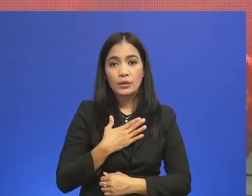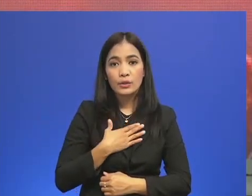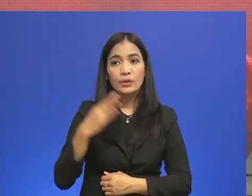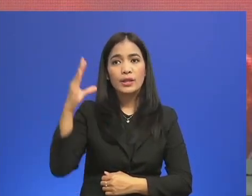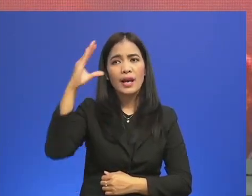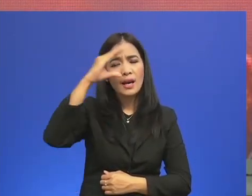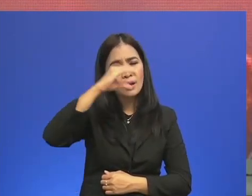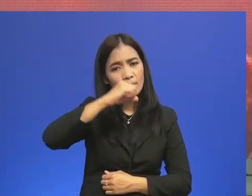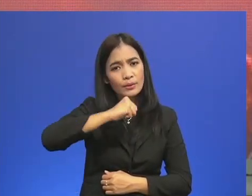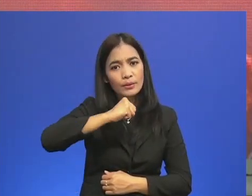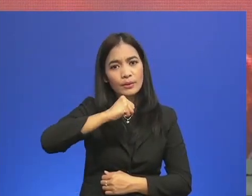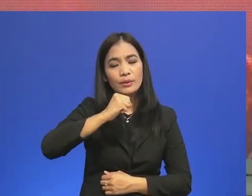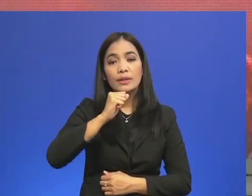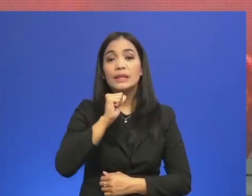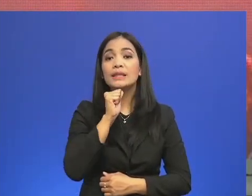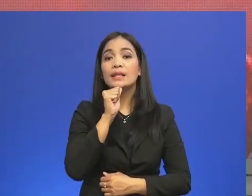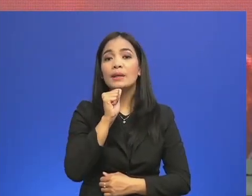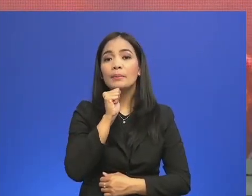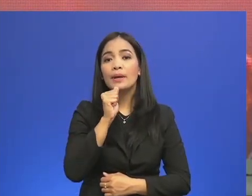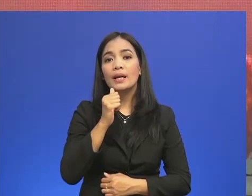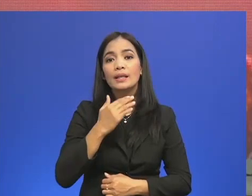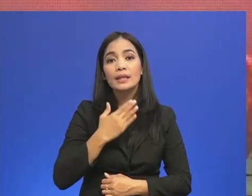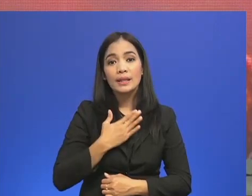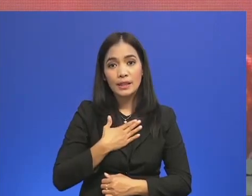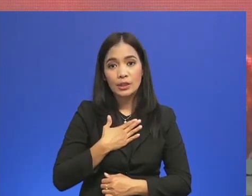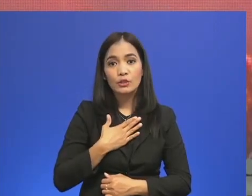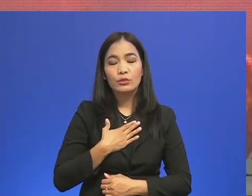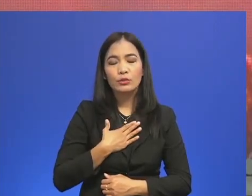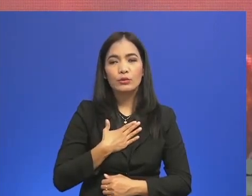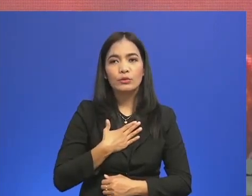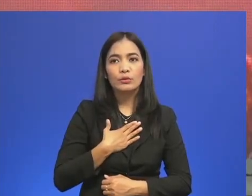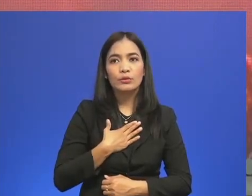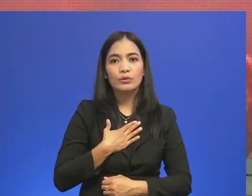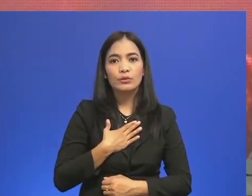agar ku kenali diriku.